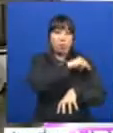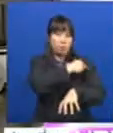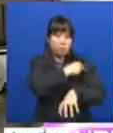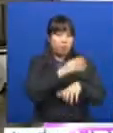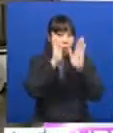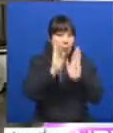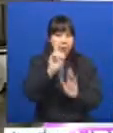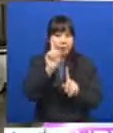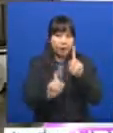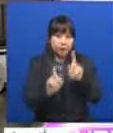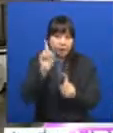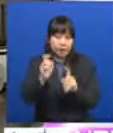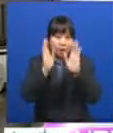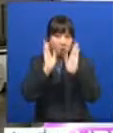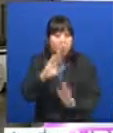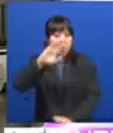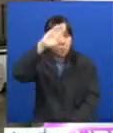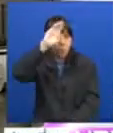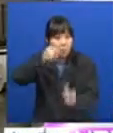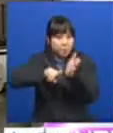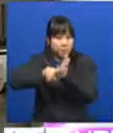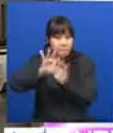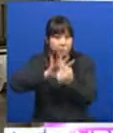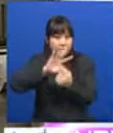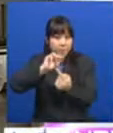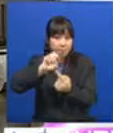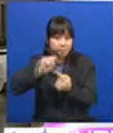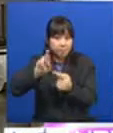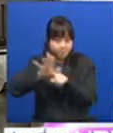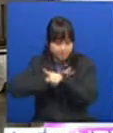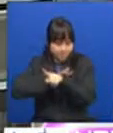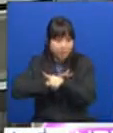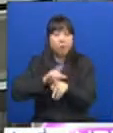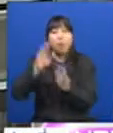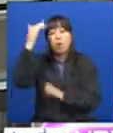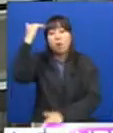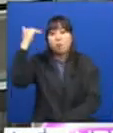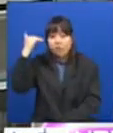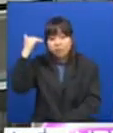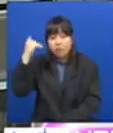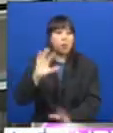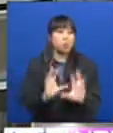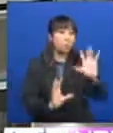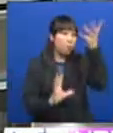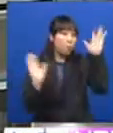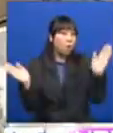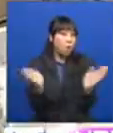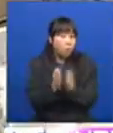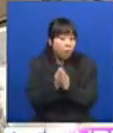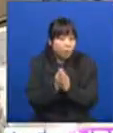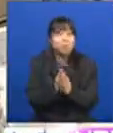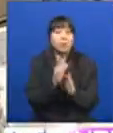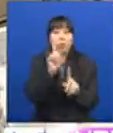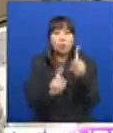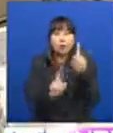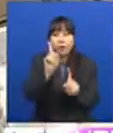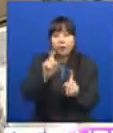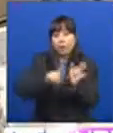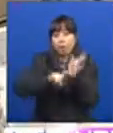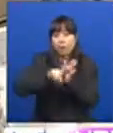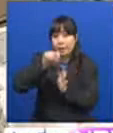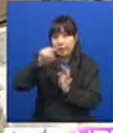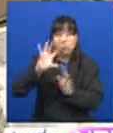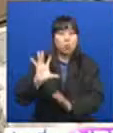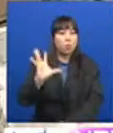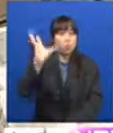ผู้เสียชีวิตและผู้ป่วยโรคเมอร์ในเกาหลีใต้ร่วมกับยอดทั่วโลกระบุว่ายอดผู้เสียชีวิตด้วยไวรัสเมอร์ทั่วโ